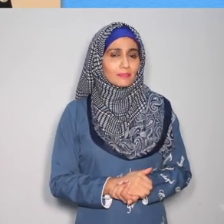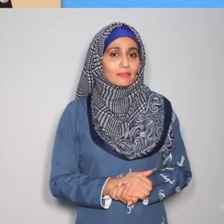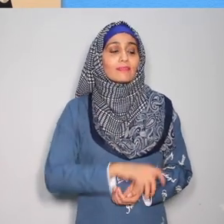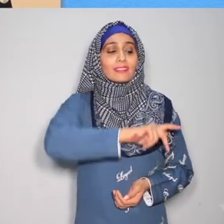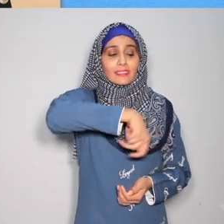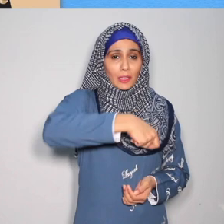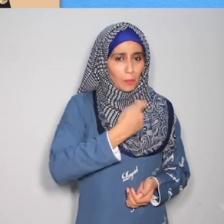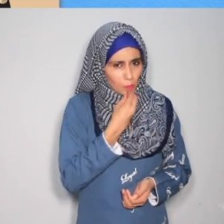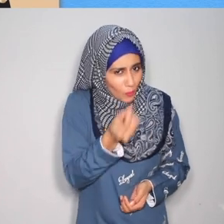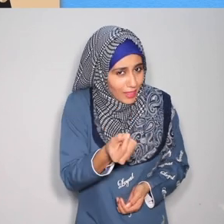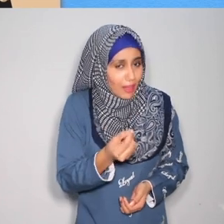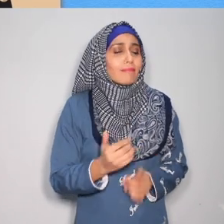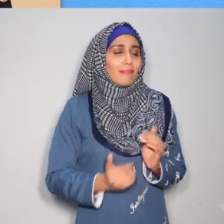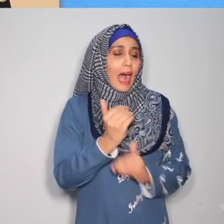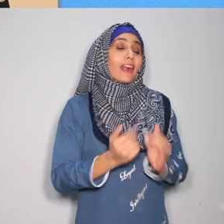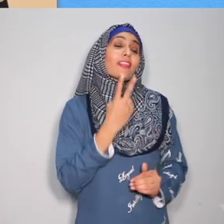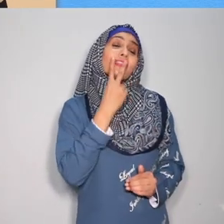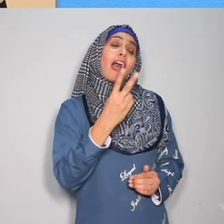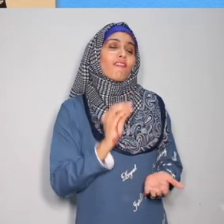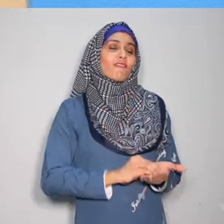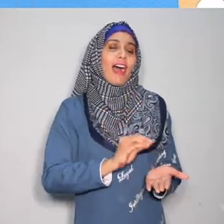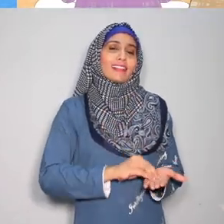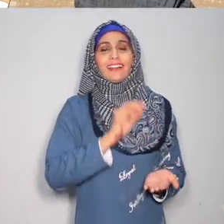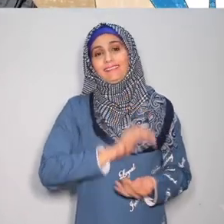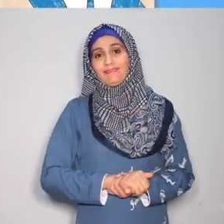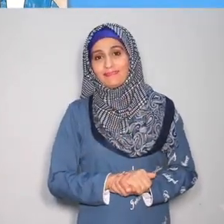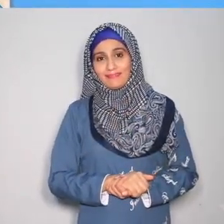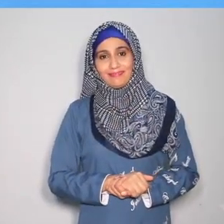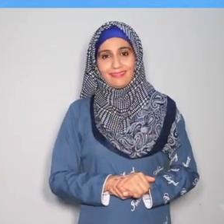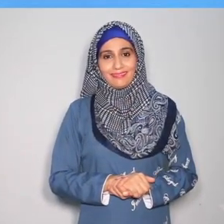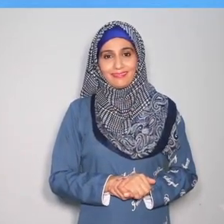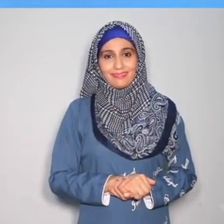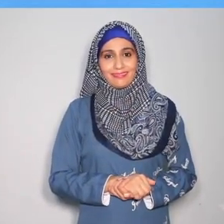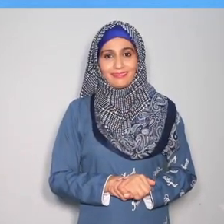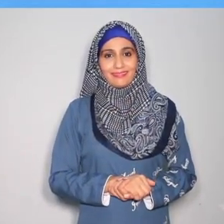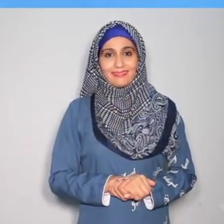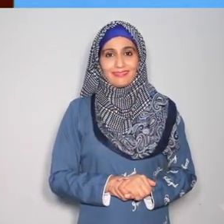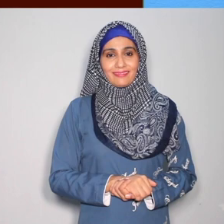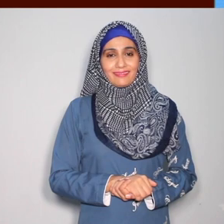है? बावर्ची ने कहा, बस देखते जाओ।